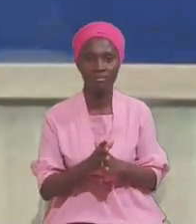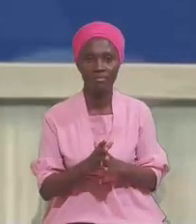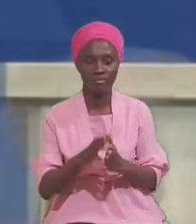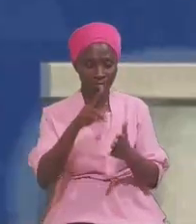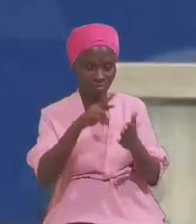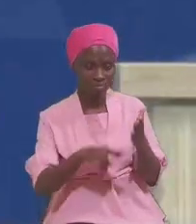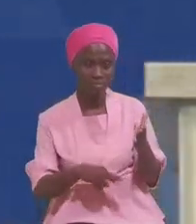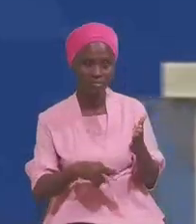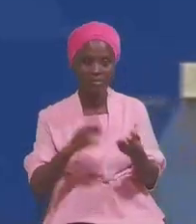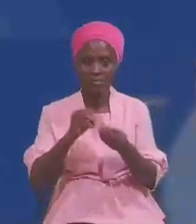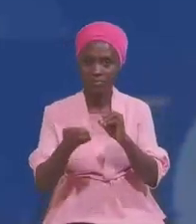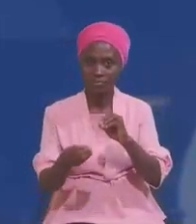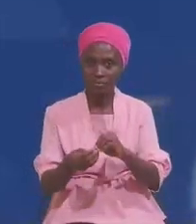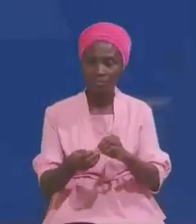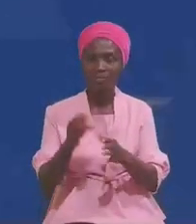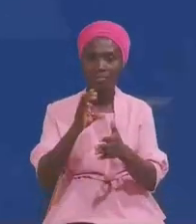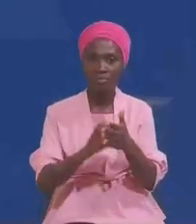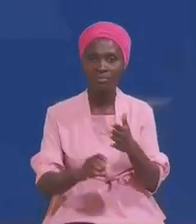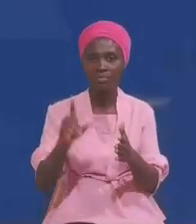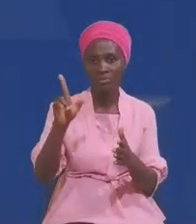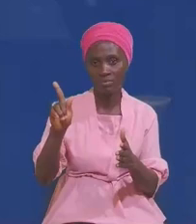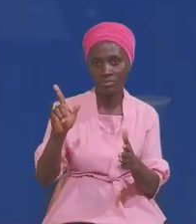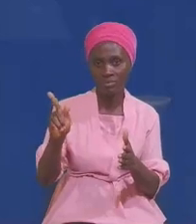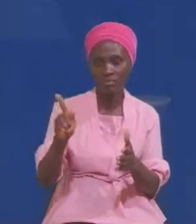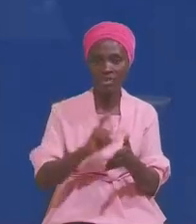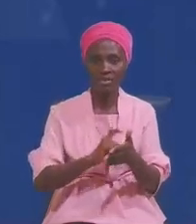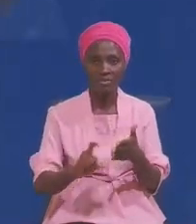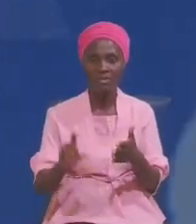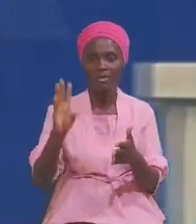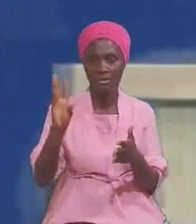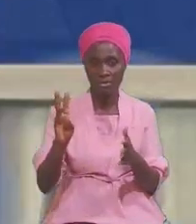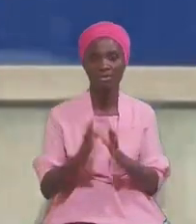Nombre 21. Je lis le verset 6.